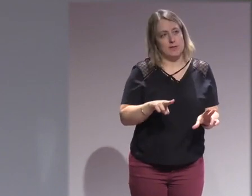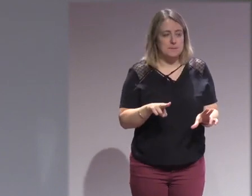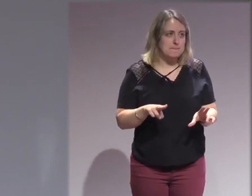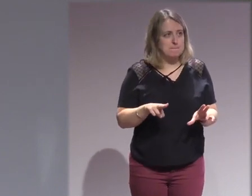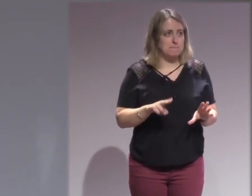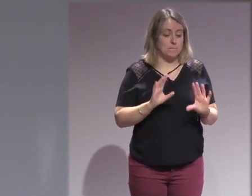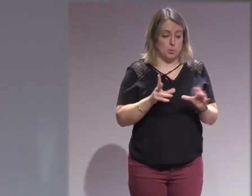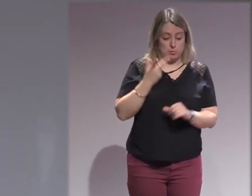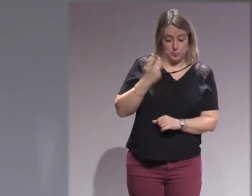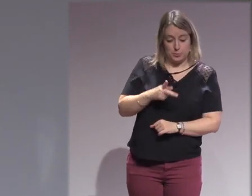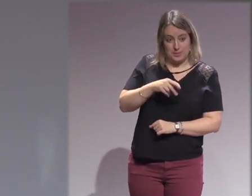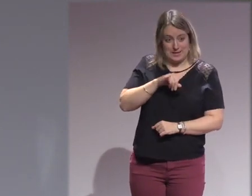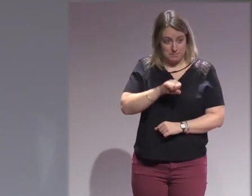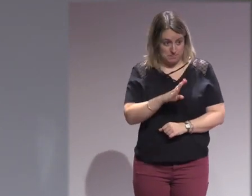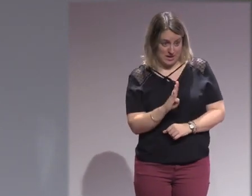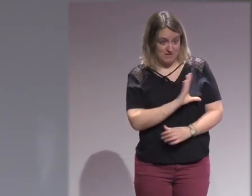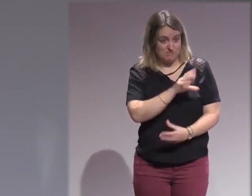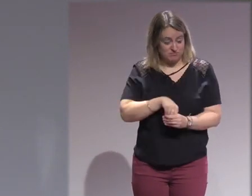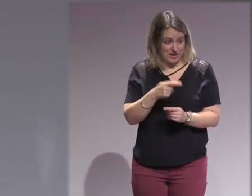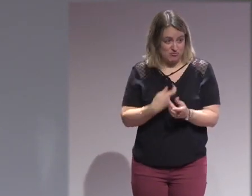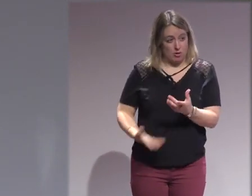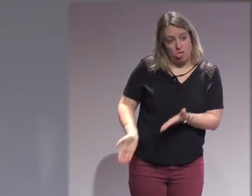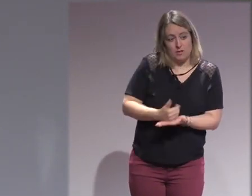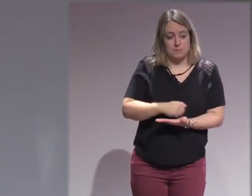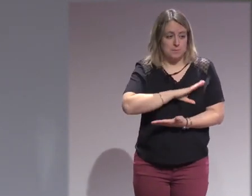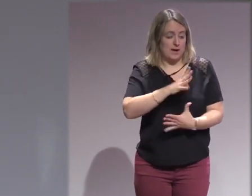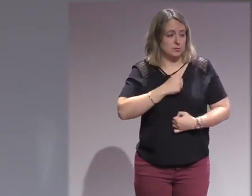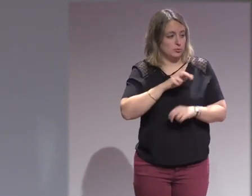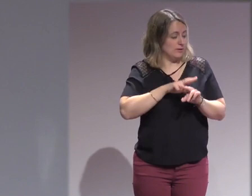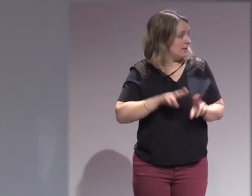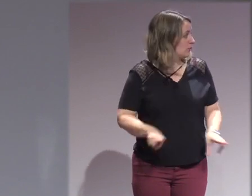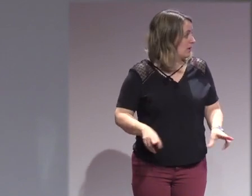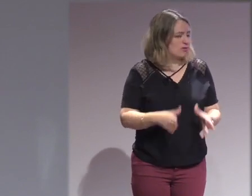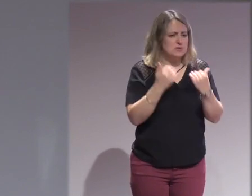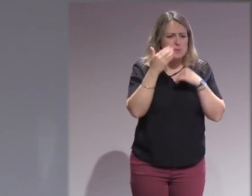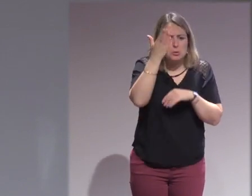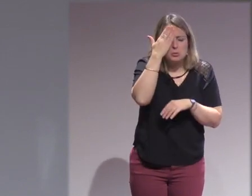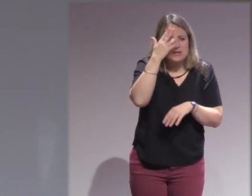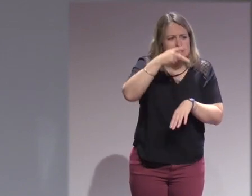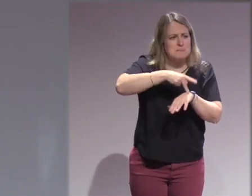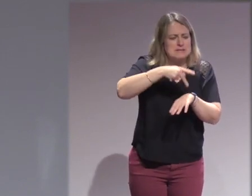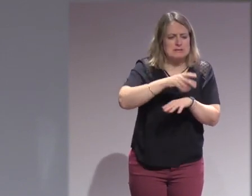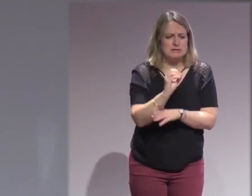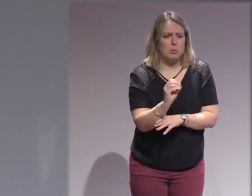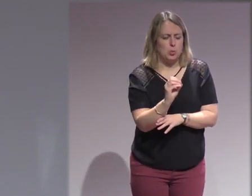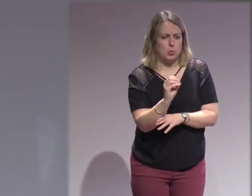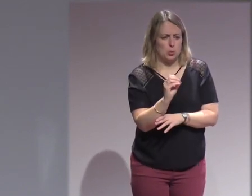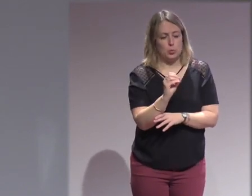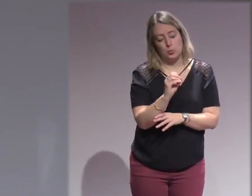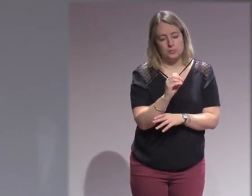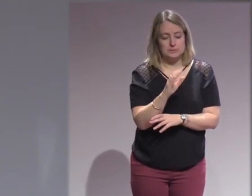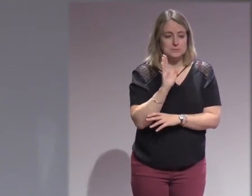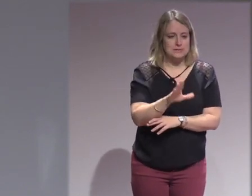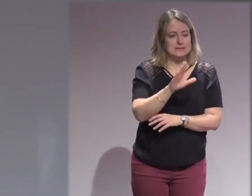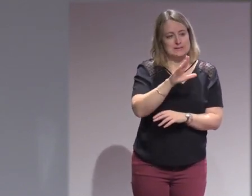importante de leur PIB. Donc oui, c'est un peu, je ne sais pas, c'est le patient zéro des troubles de l'adoption